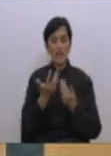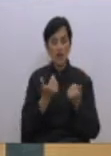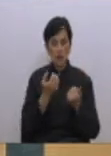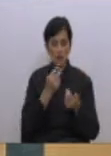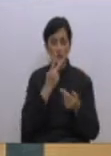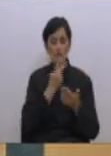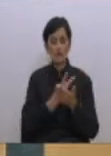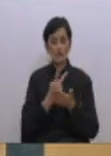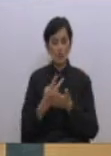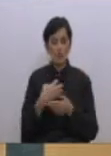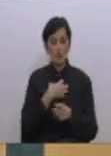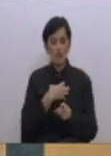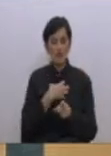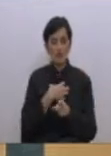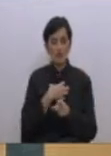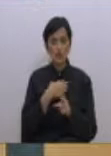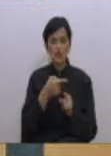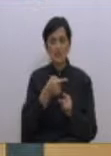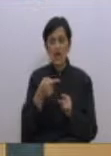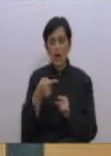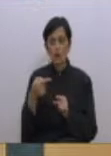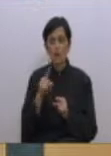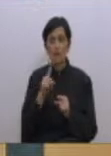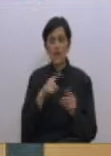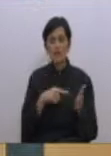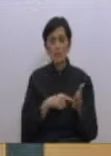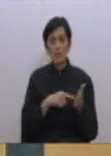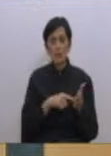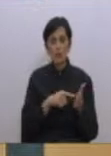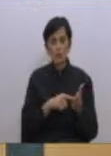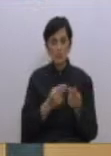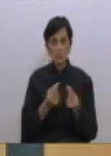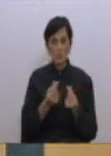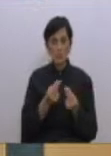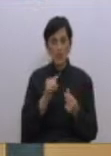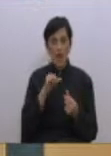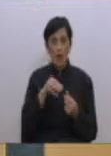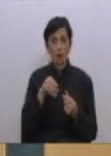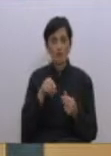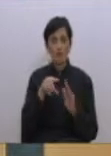შეინიშნება მნიშვნელოვანი დაკლოვანებები, რაზეც მიუთითებს